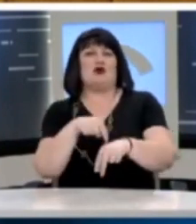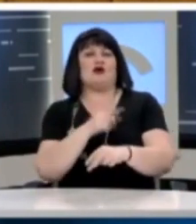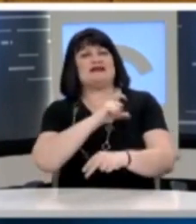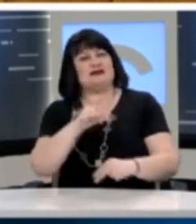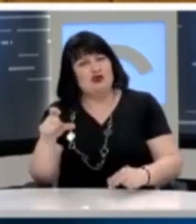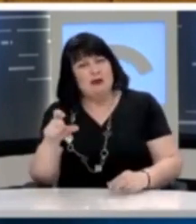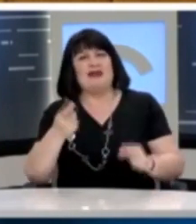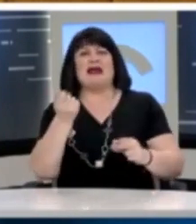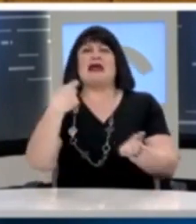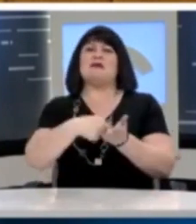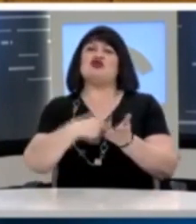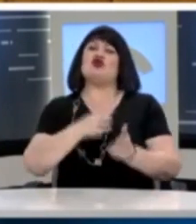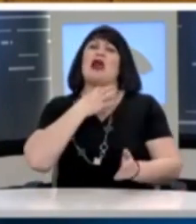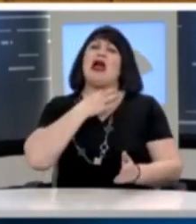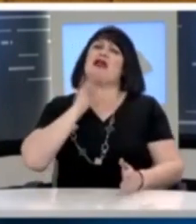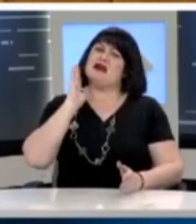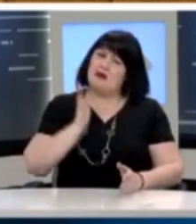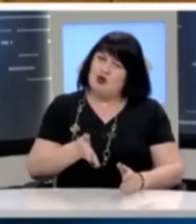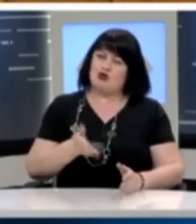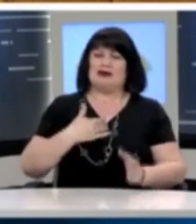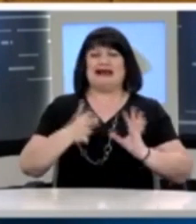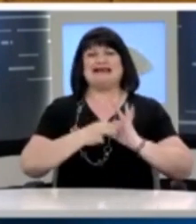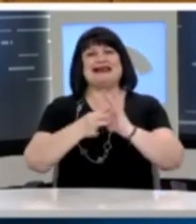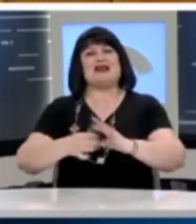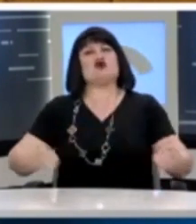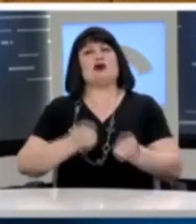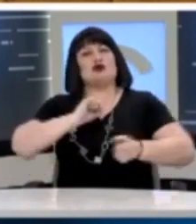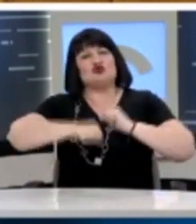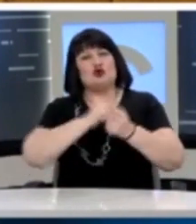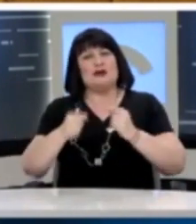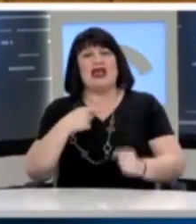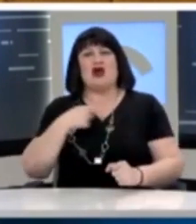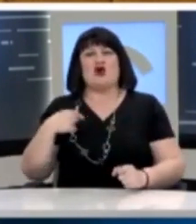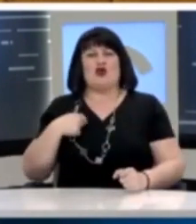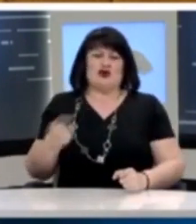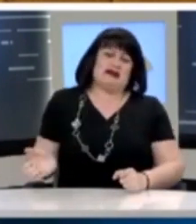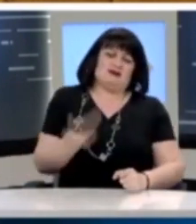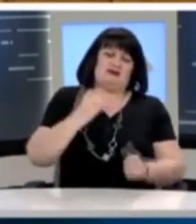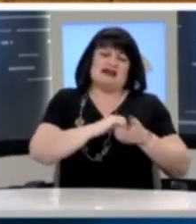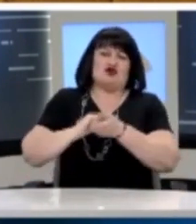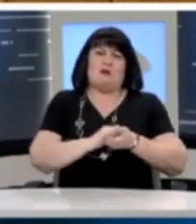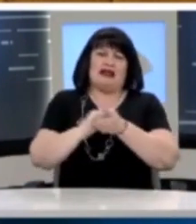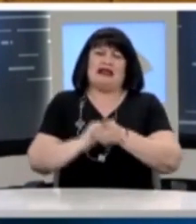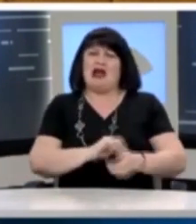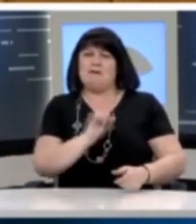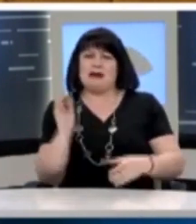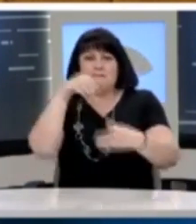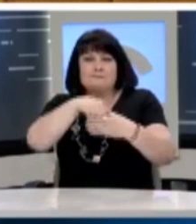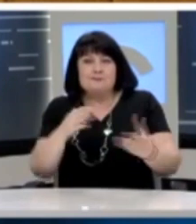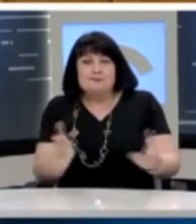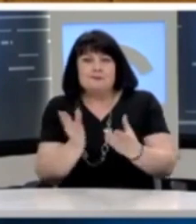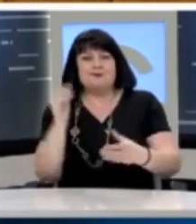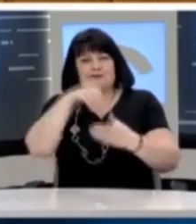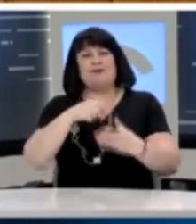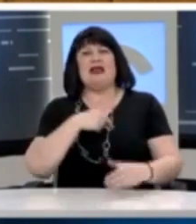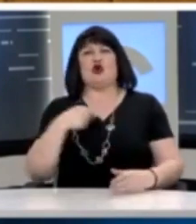ικανοποιούν τις σύγχρονες ανάγκες. Να συνεχίσουν τον αγώνα τους για να διώξουν τους εργοδότες από τα συνδικάτα που θέλουν με τη